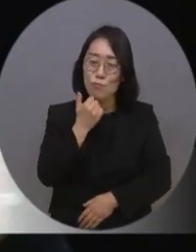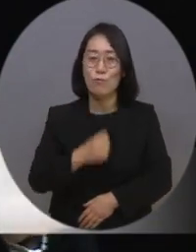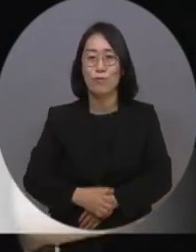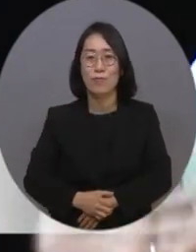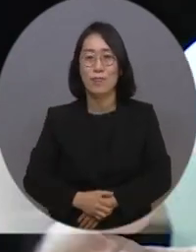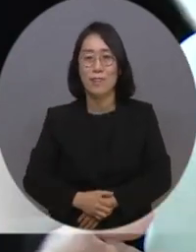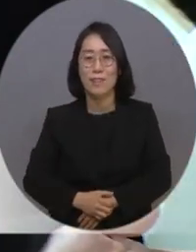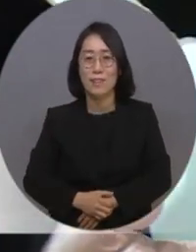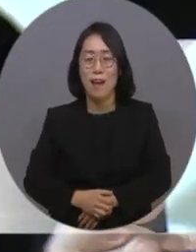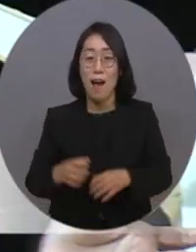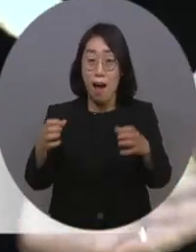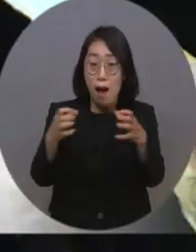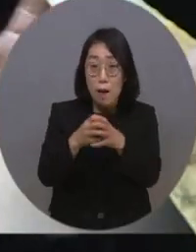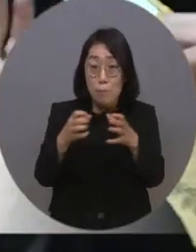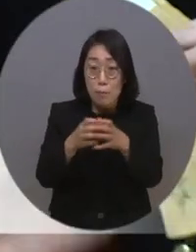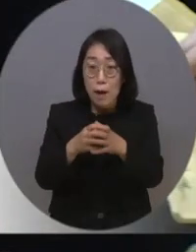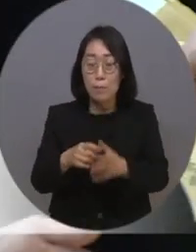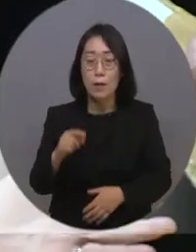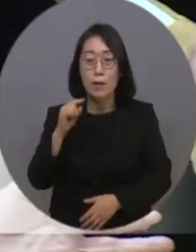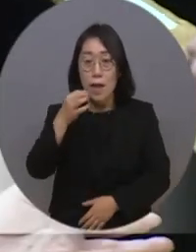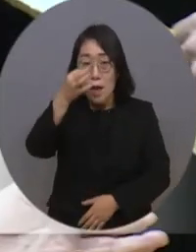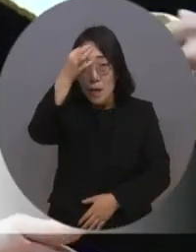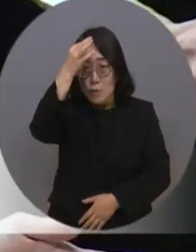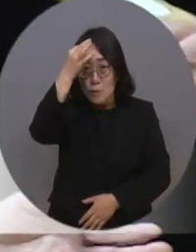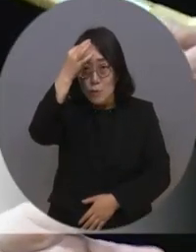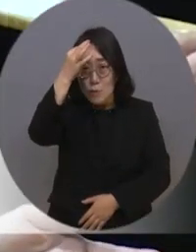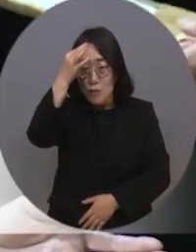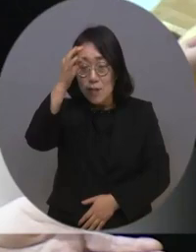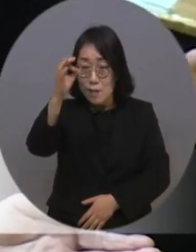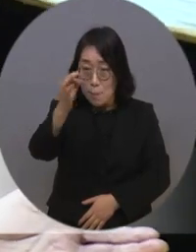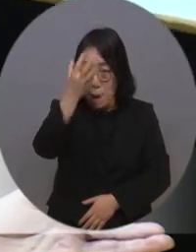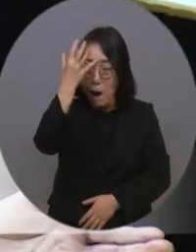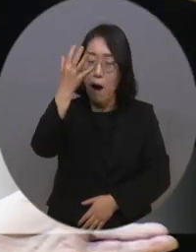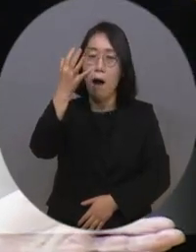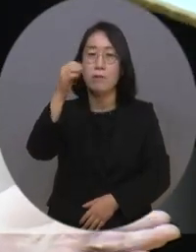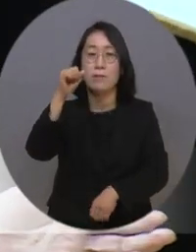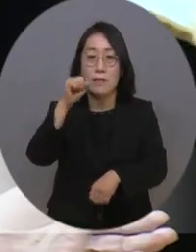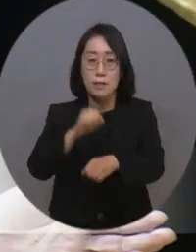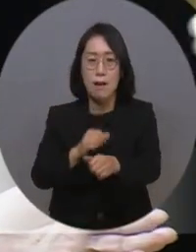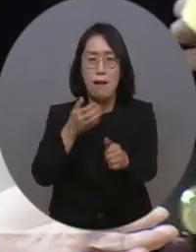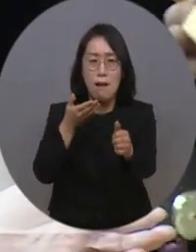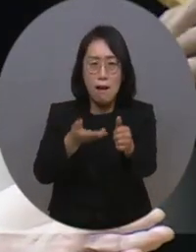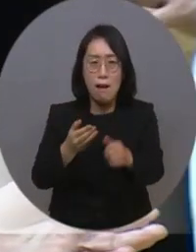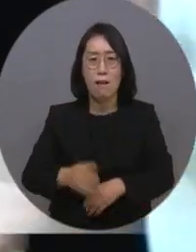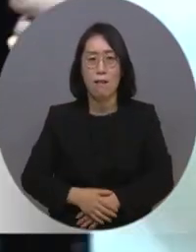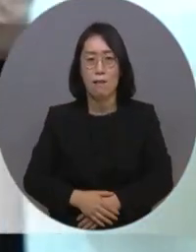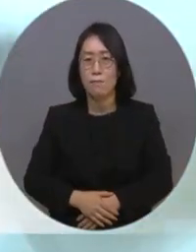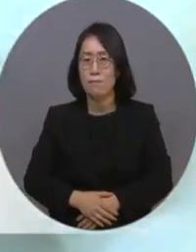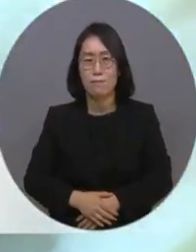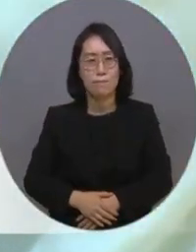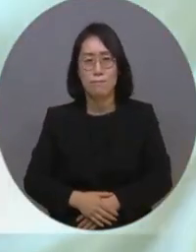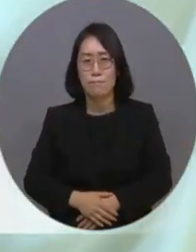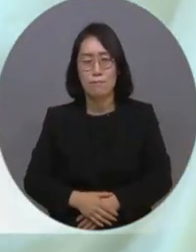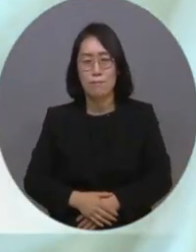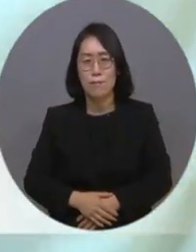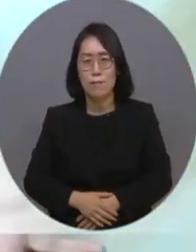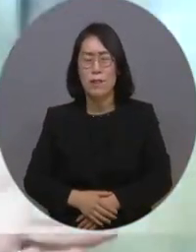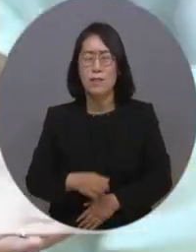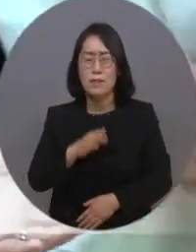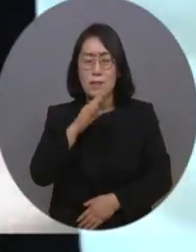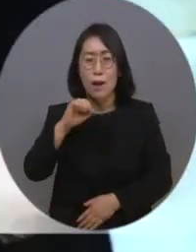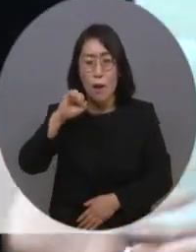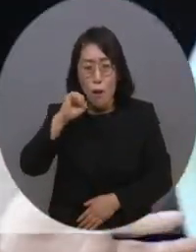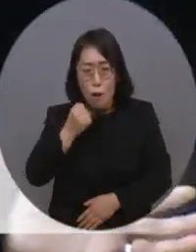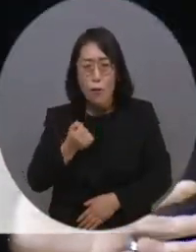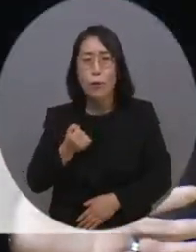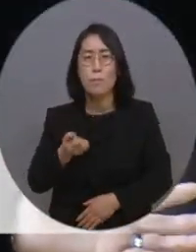그 유머도 잘하고 이렇게 예술의 끼를 타고난 애가 이렇게 그 안 되는 말로 이렇게